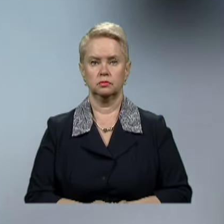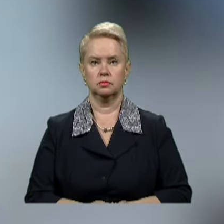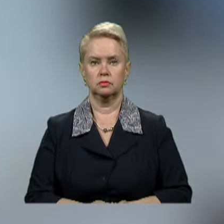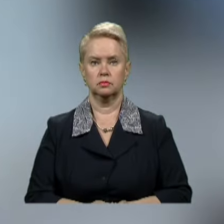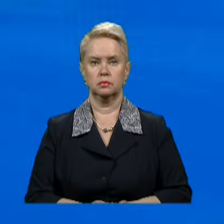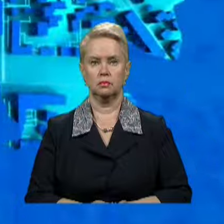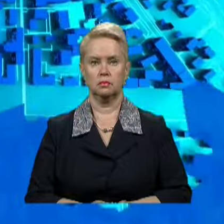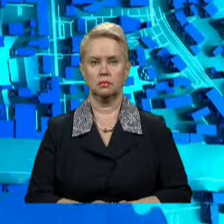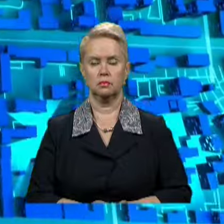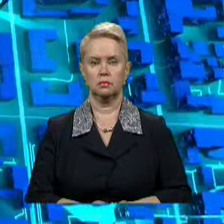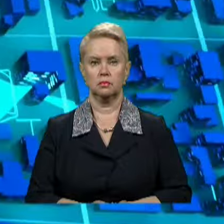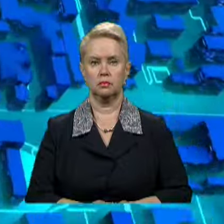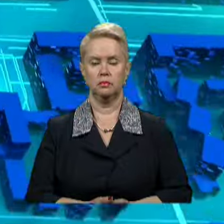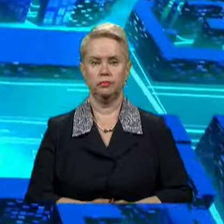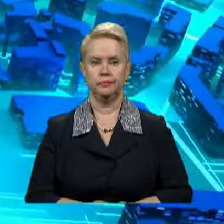Добре золото.